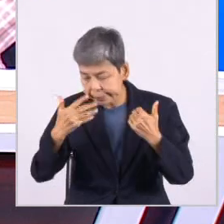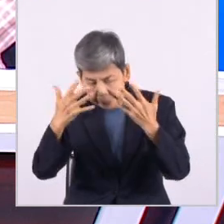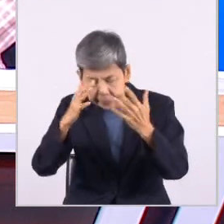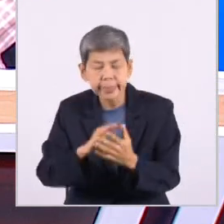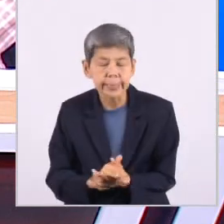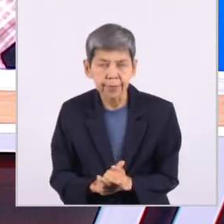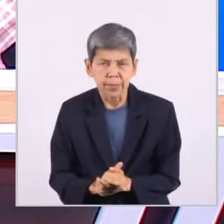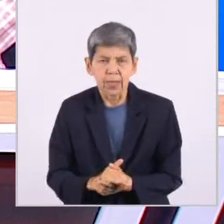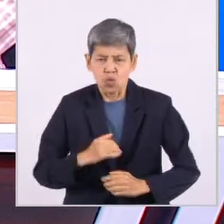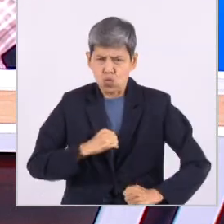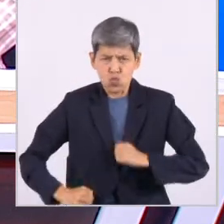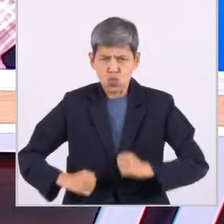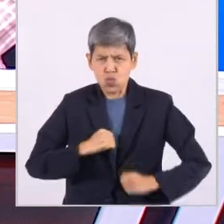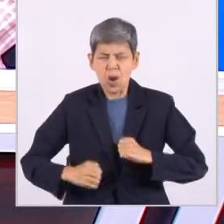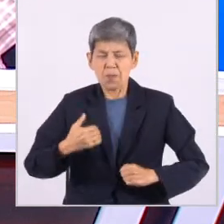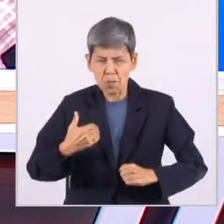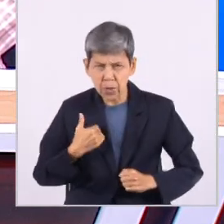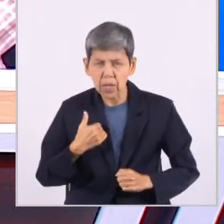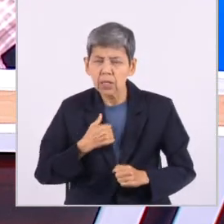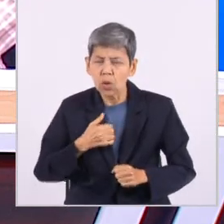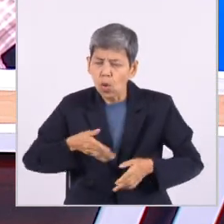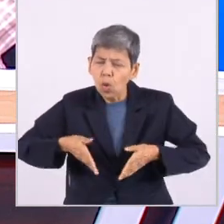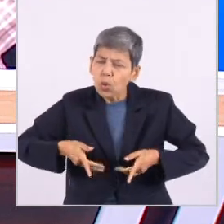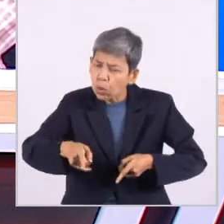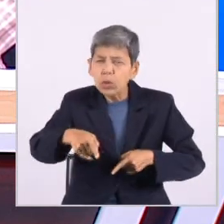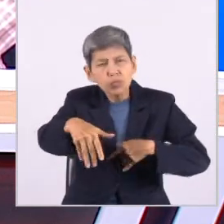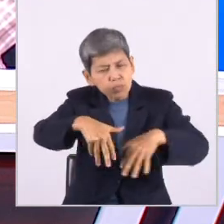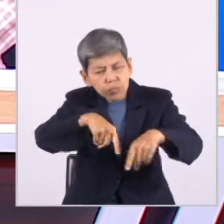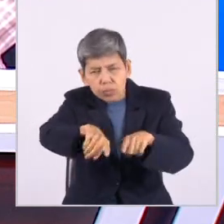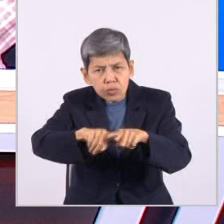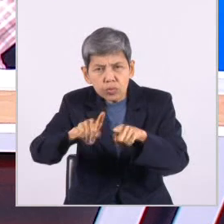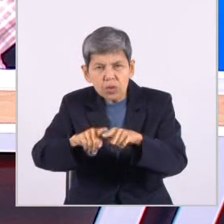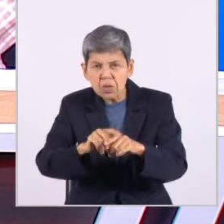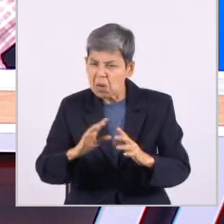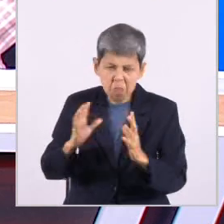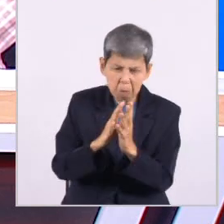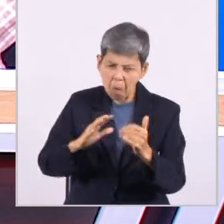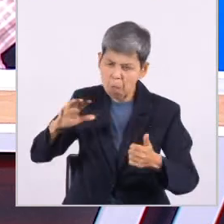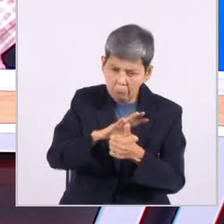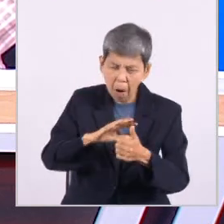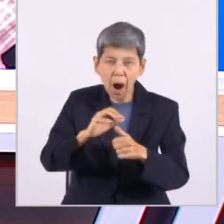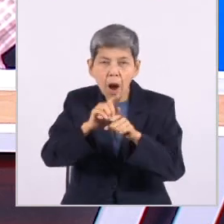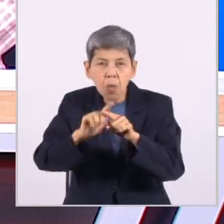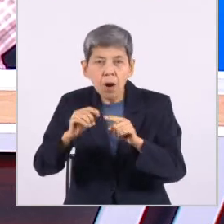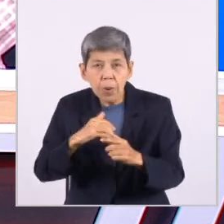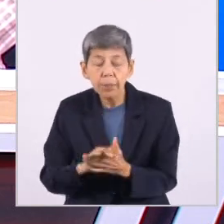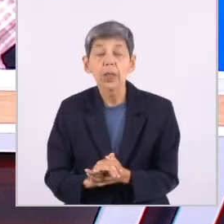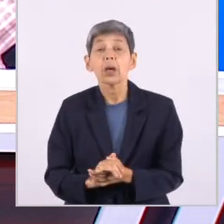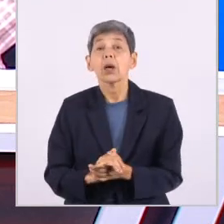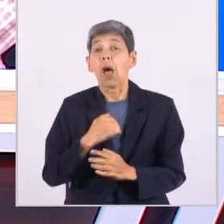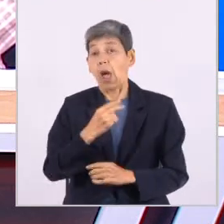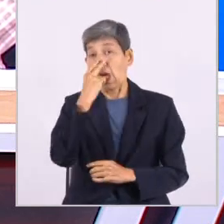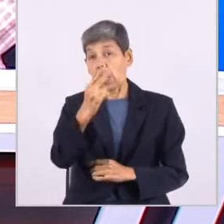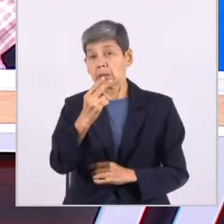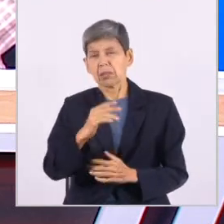เวลามีวัยรุ่นชกต่อยกันตามท้องถนนหรือว่าไล่ยำไล่รุมคู่อริคำแรกหลายคน